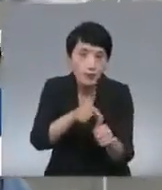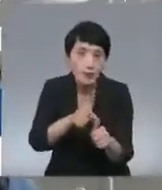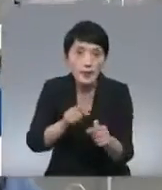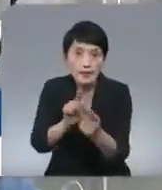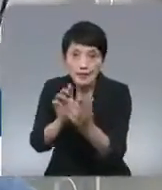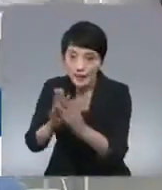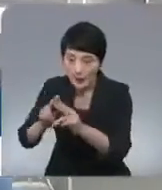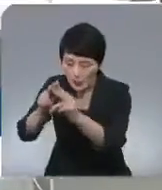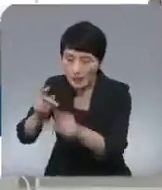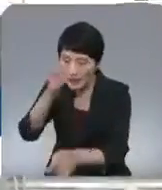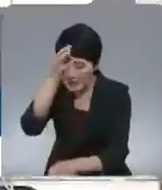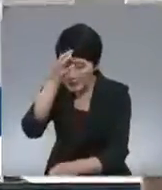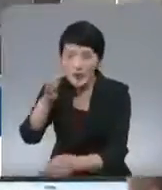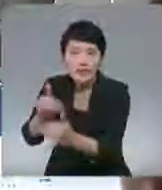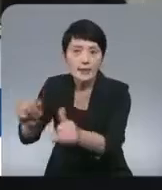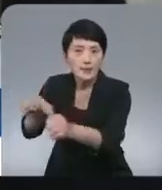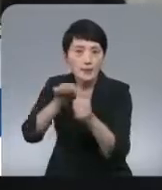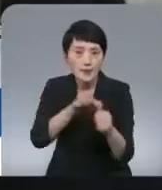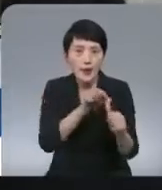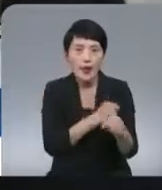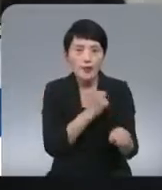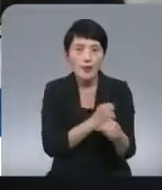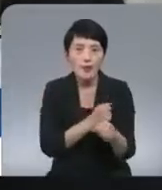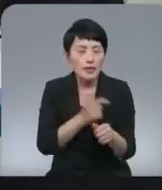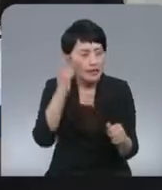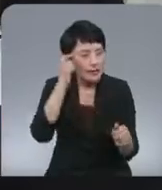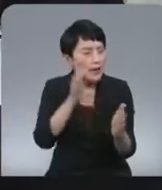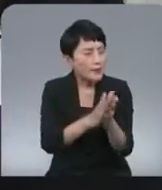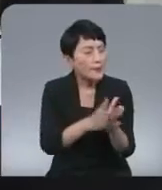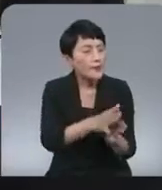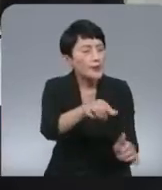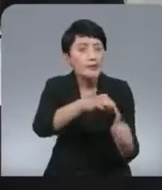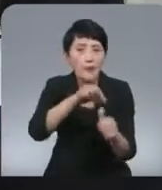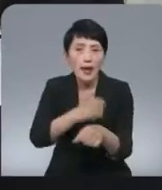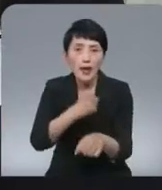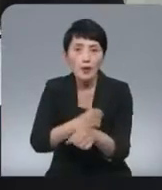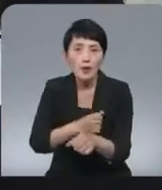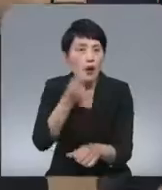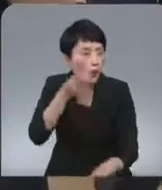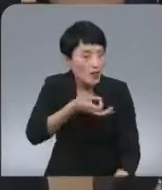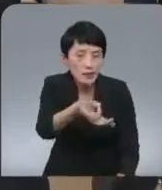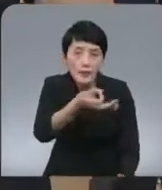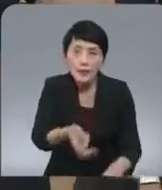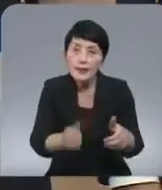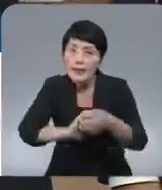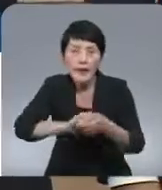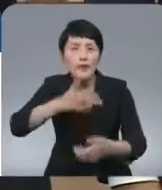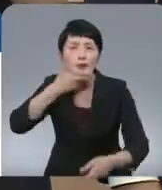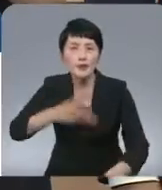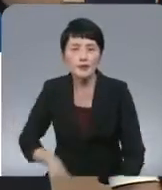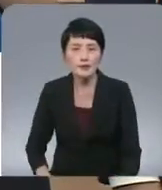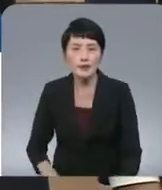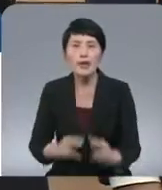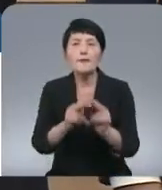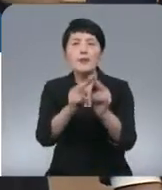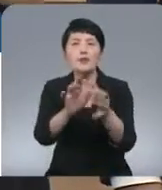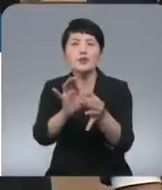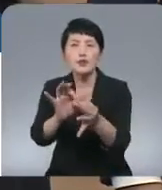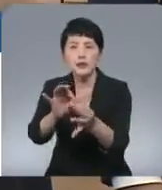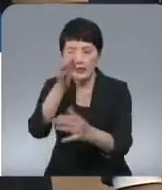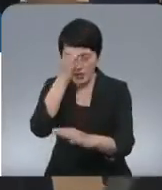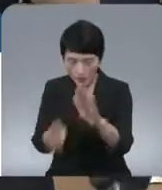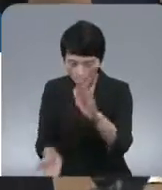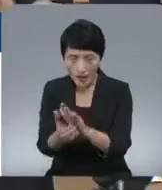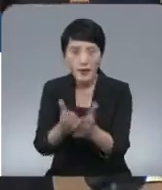блока его успешная реализация позволит существенно увеличить и численности кадров диас действо